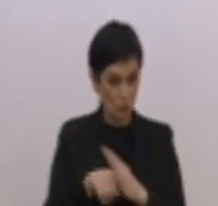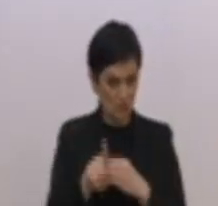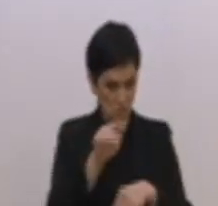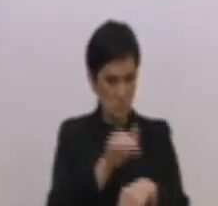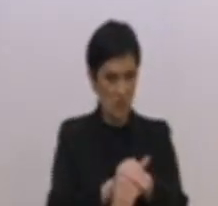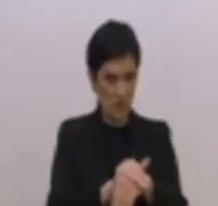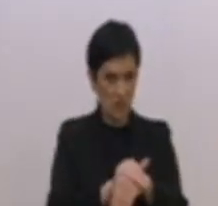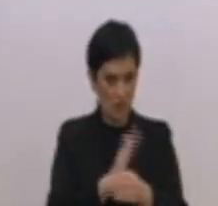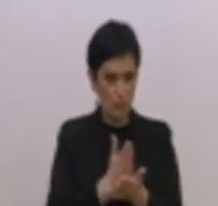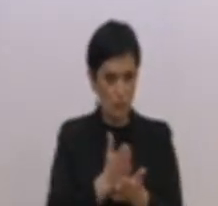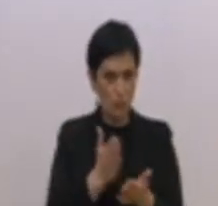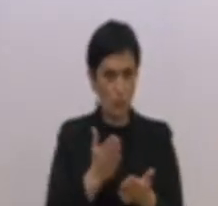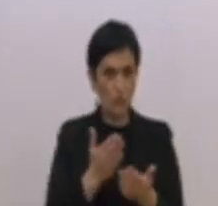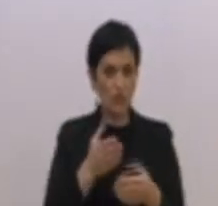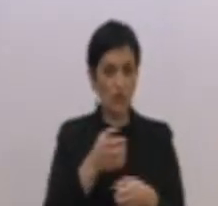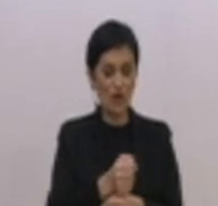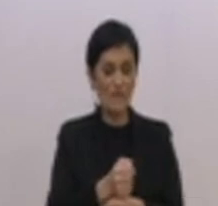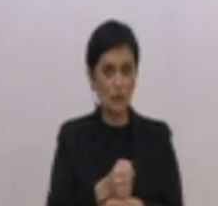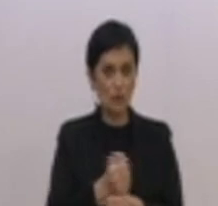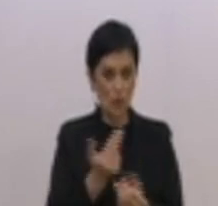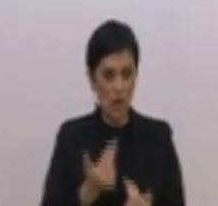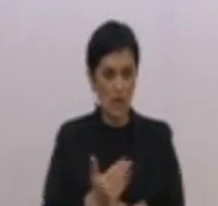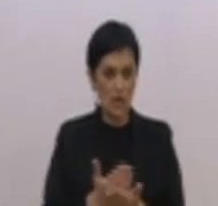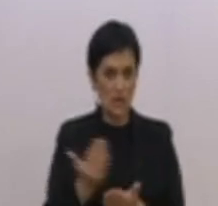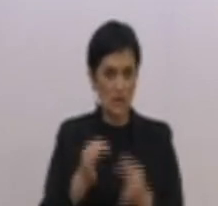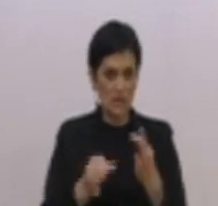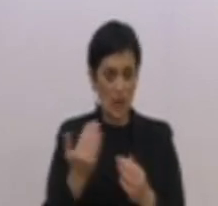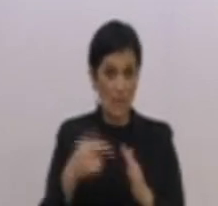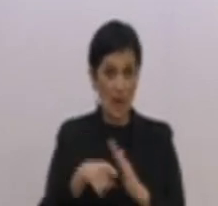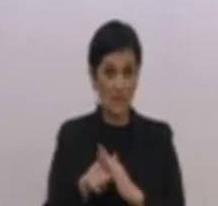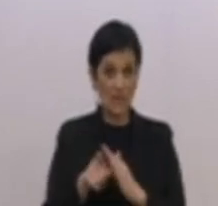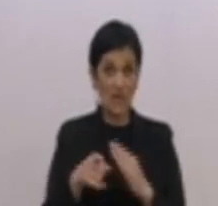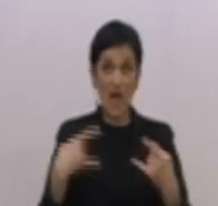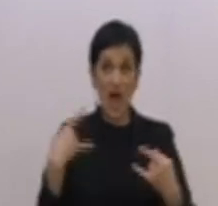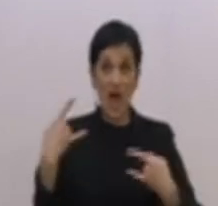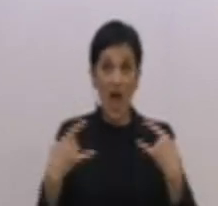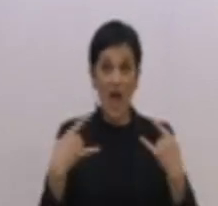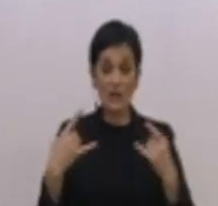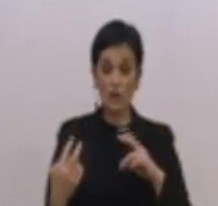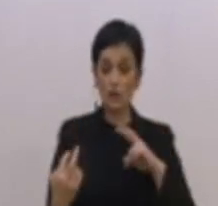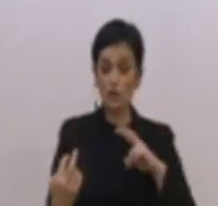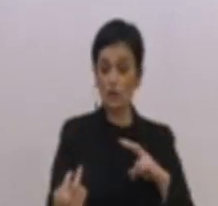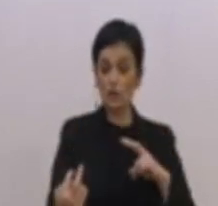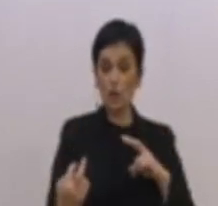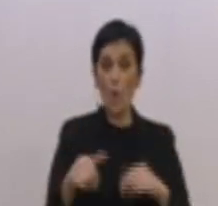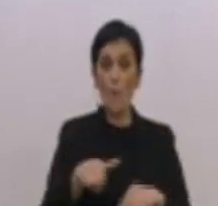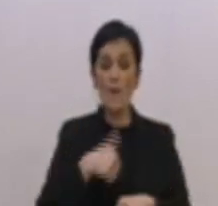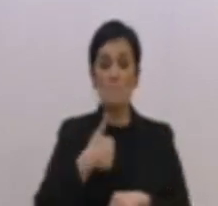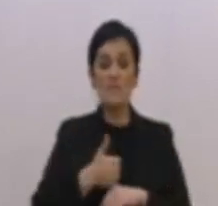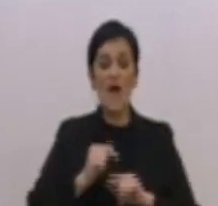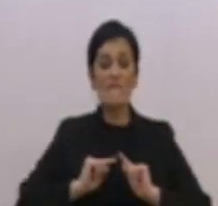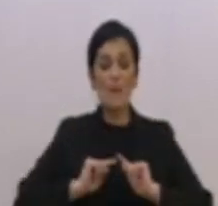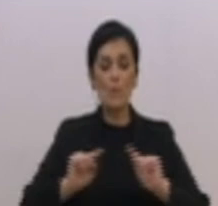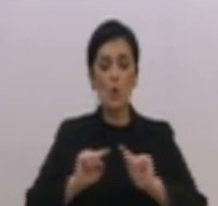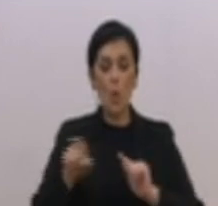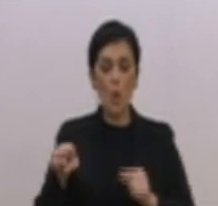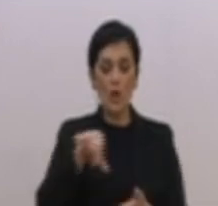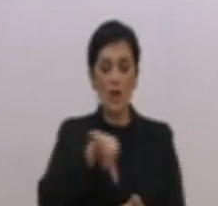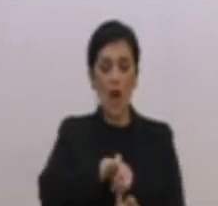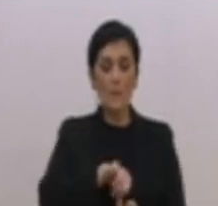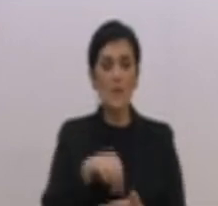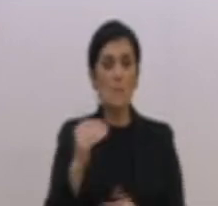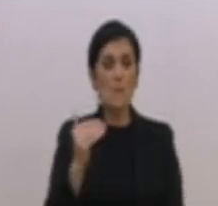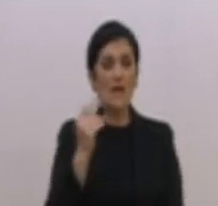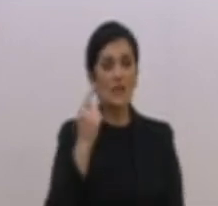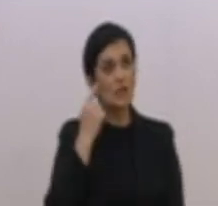სხვათა შორის შევიწროვებაში. მათთან ეთერში ჯდომა, ამ ადამიანების მთავარ პროპაგანდისტებად გამოყვანა და მათი